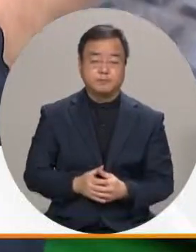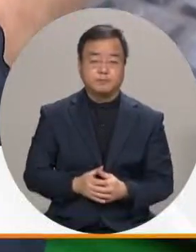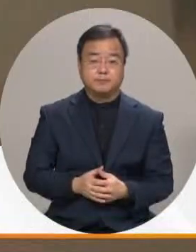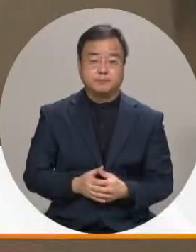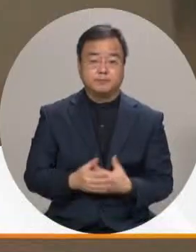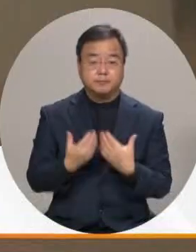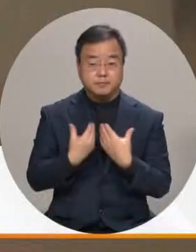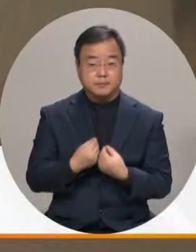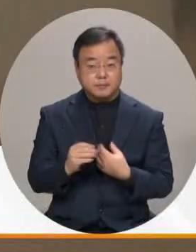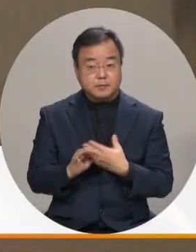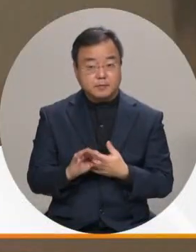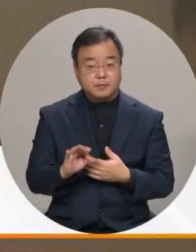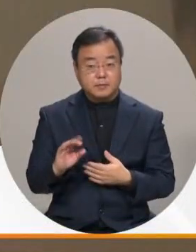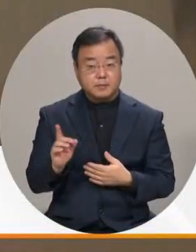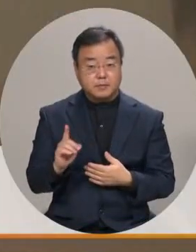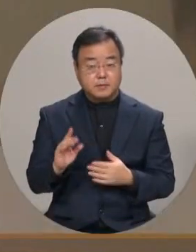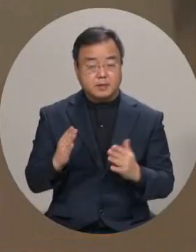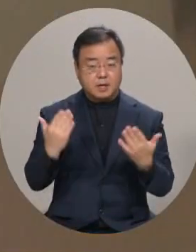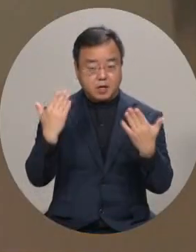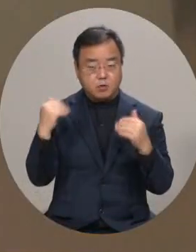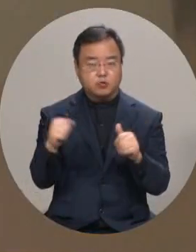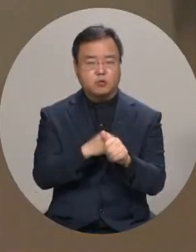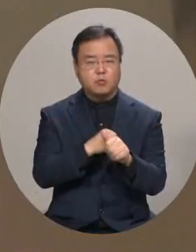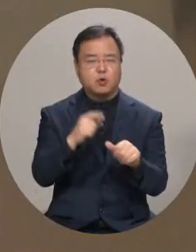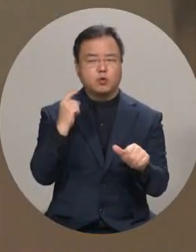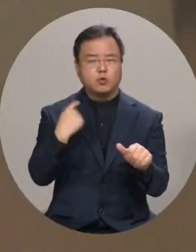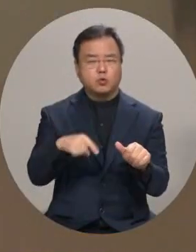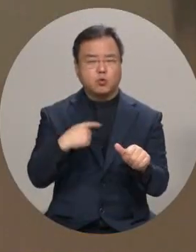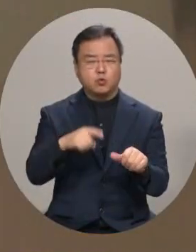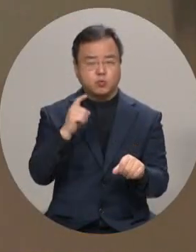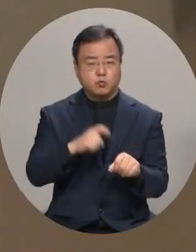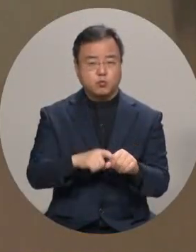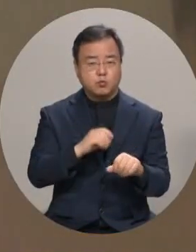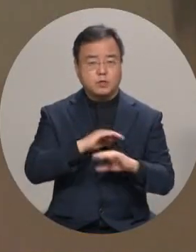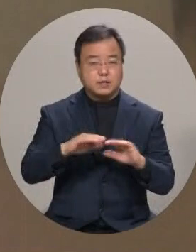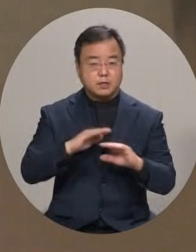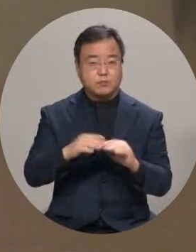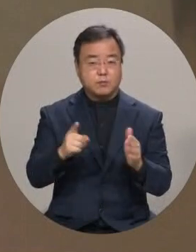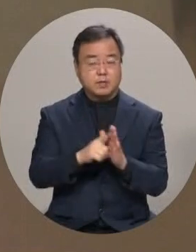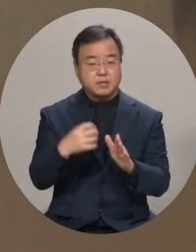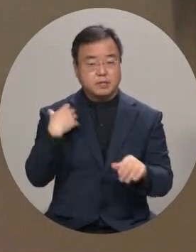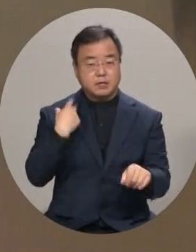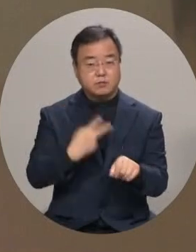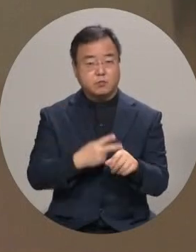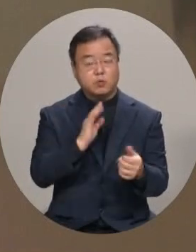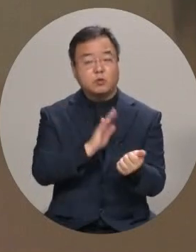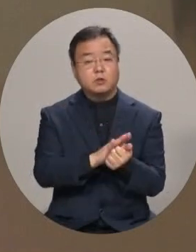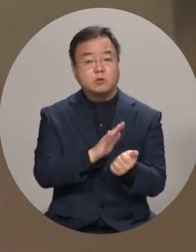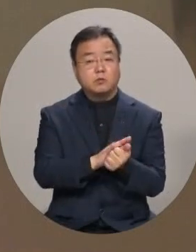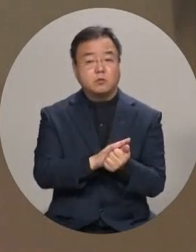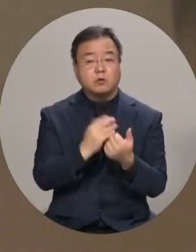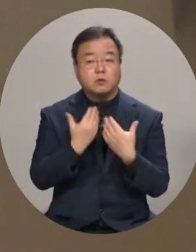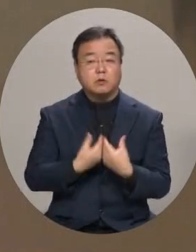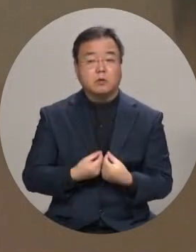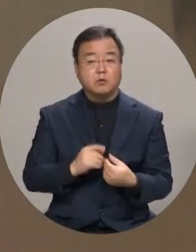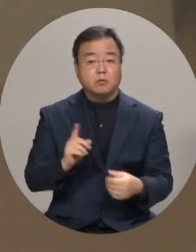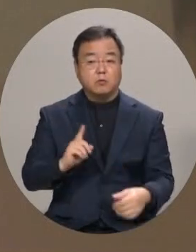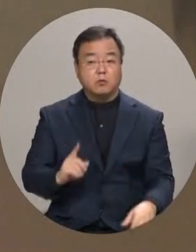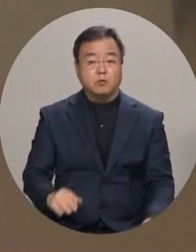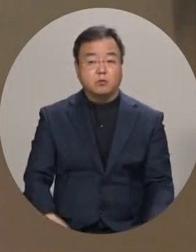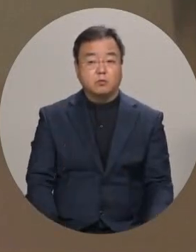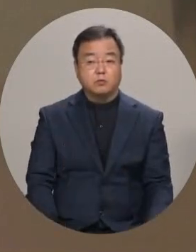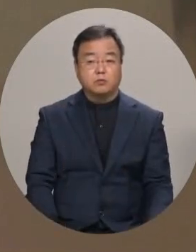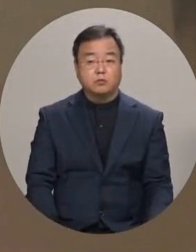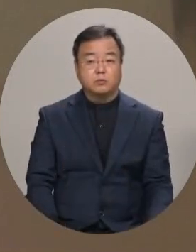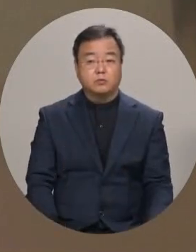들면 이 학교폭력 문제 교육적인 해결을 위해서 이 담임교사를 지원하기 위한 시스템에는 구체적으로 어떤 것들이 있을 수 있는지